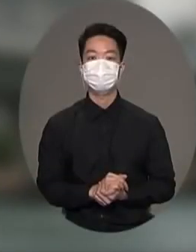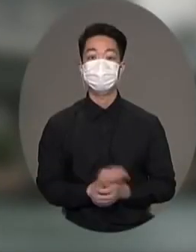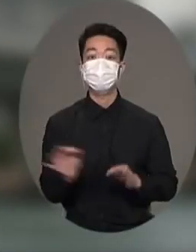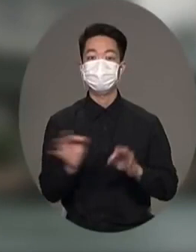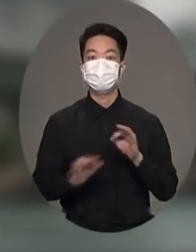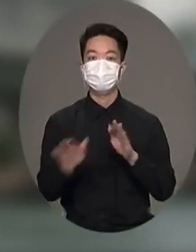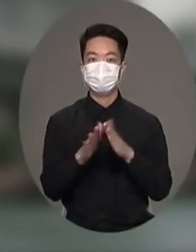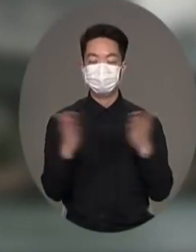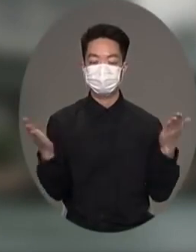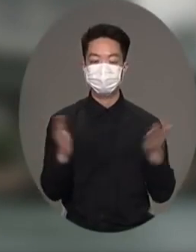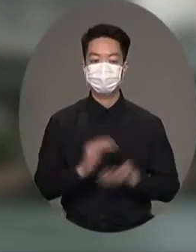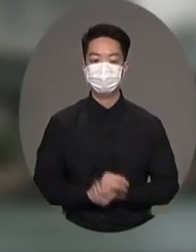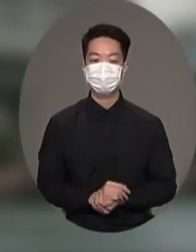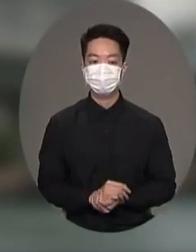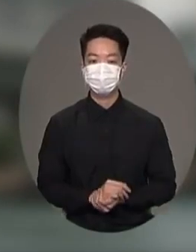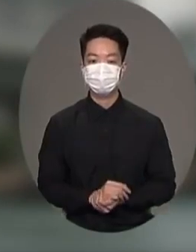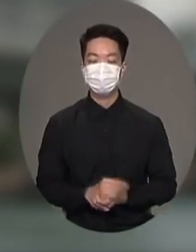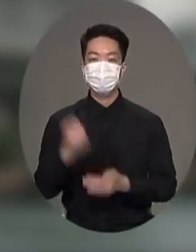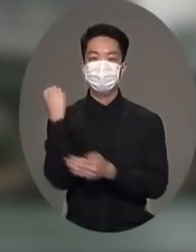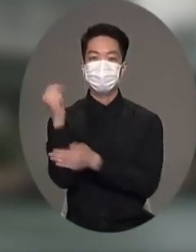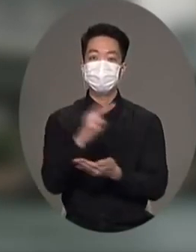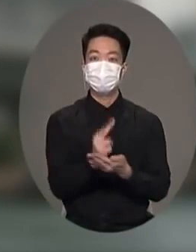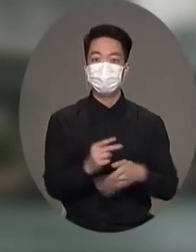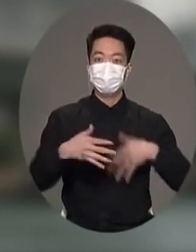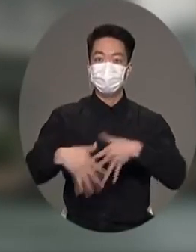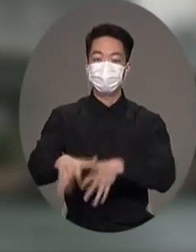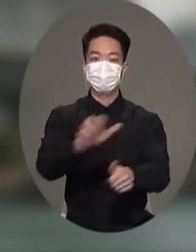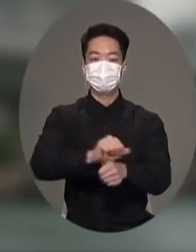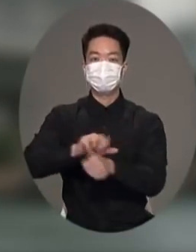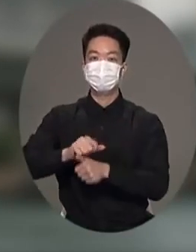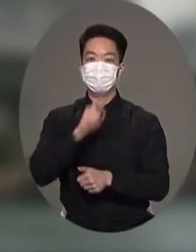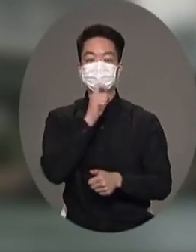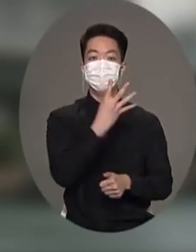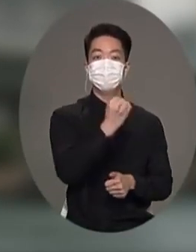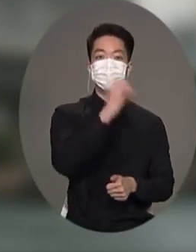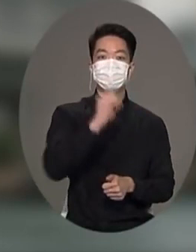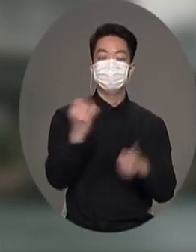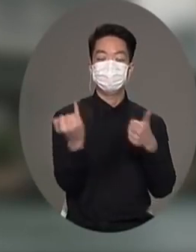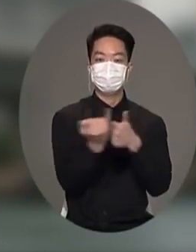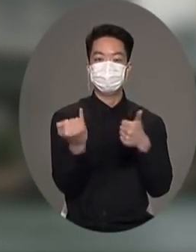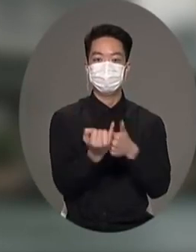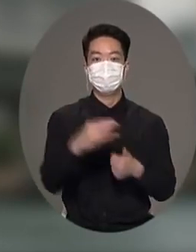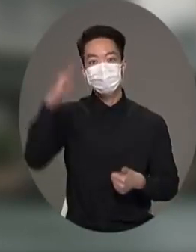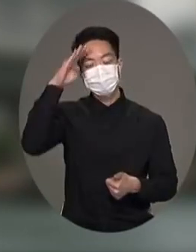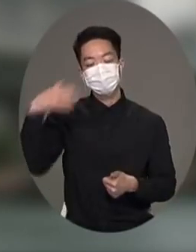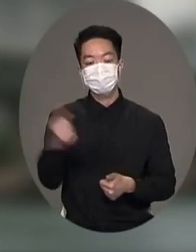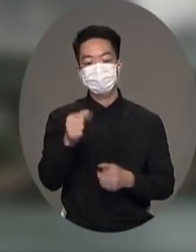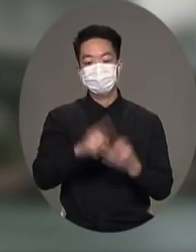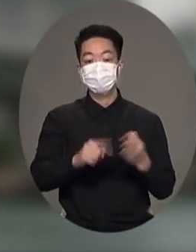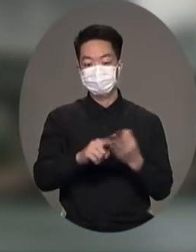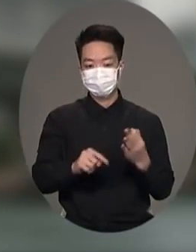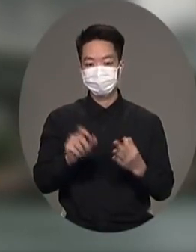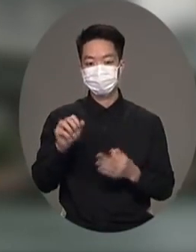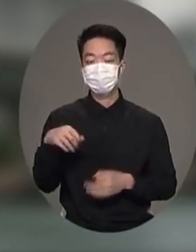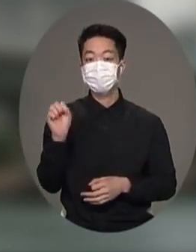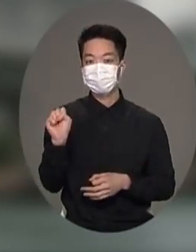星島日報報導。反修例運動被捕人士中近四成是學生，警務處處長蕭澤